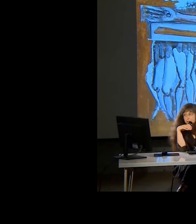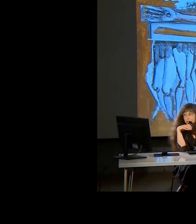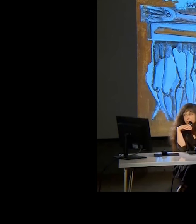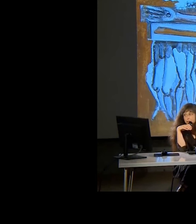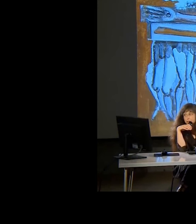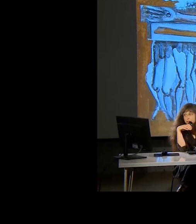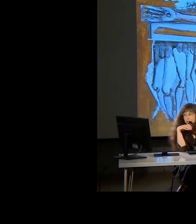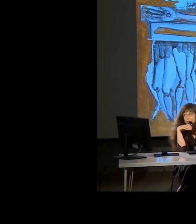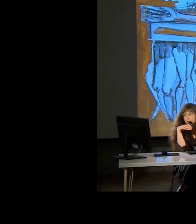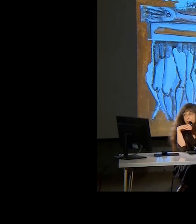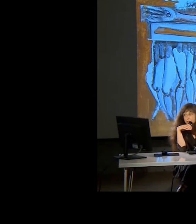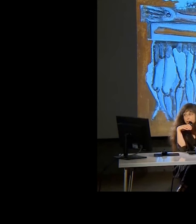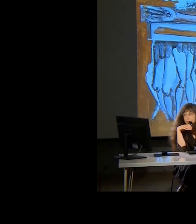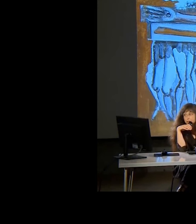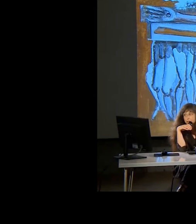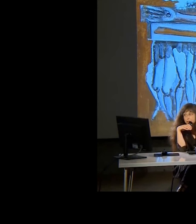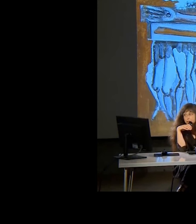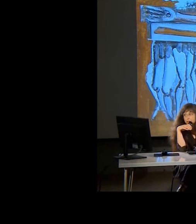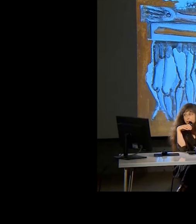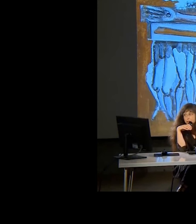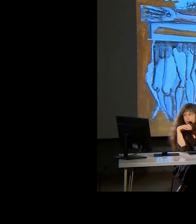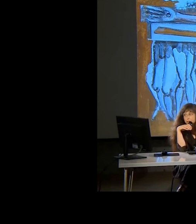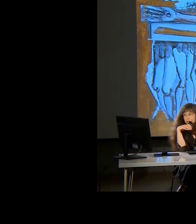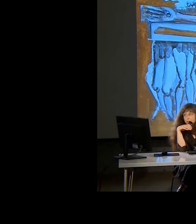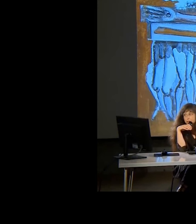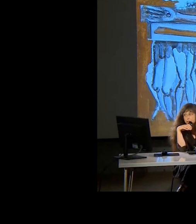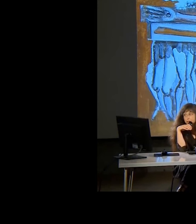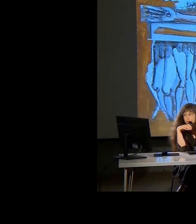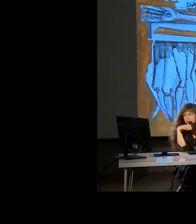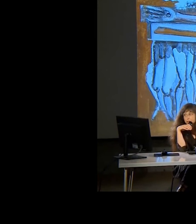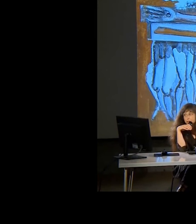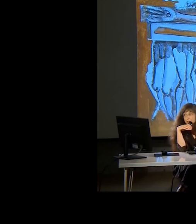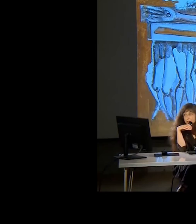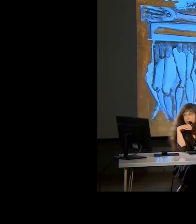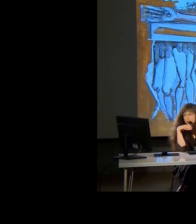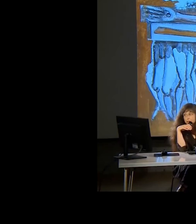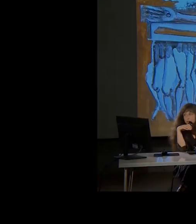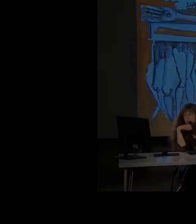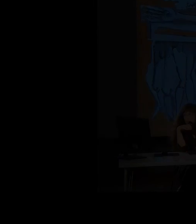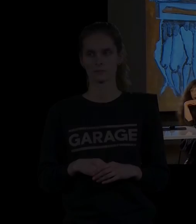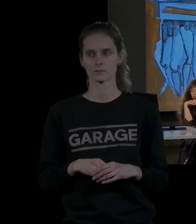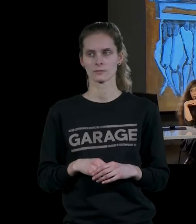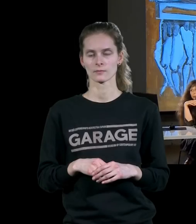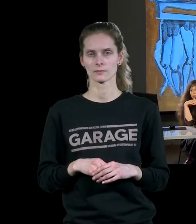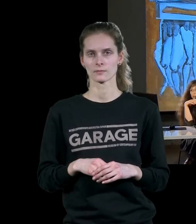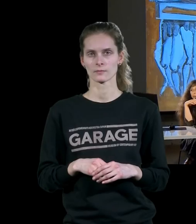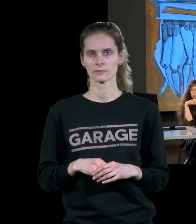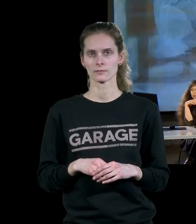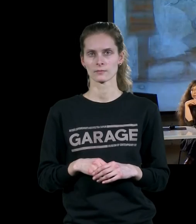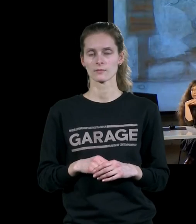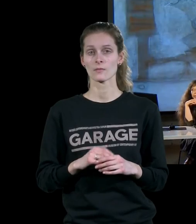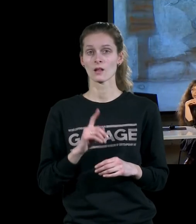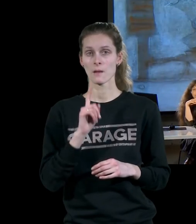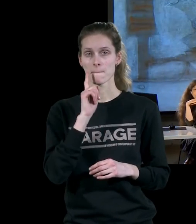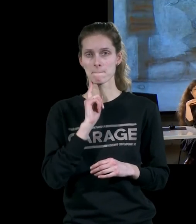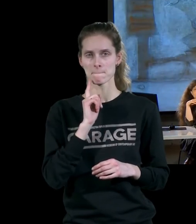с воткнутыми в них гвоздями. Изображения выполнены условно. Пока он как бы еще